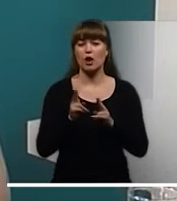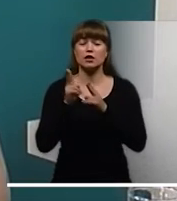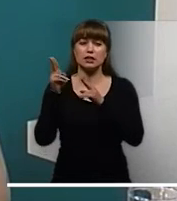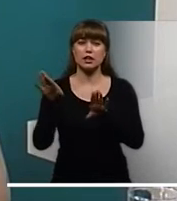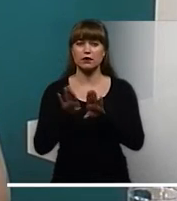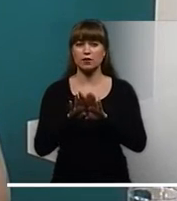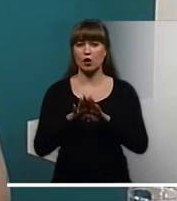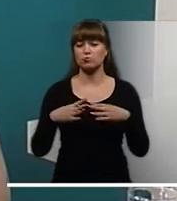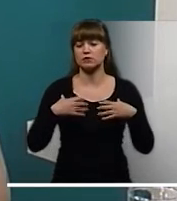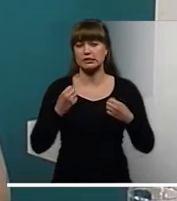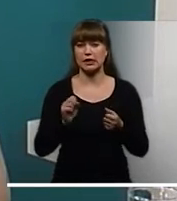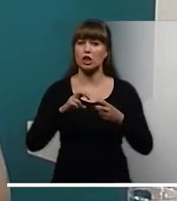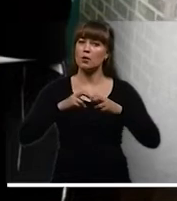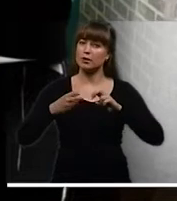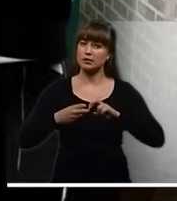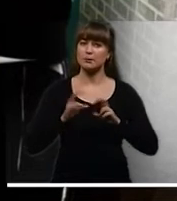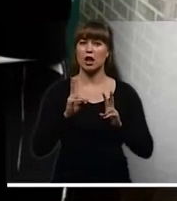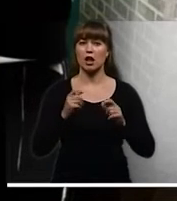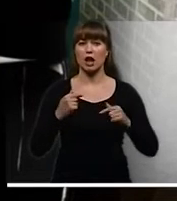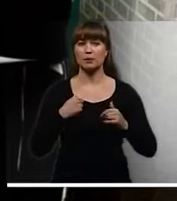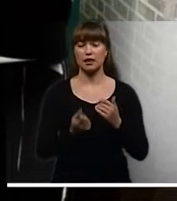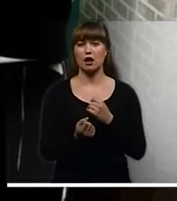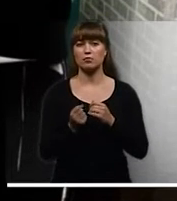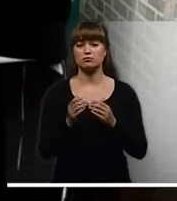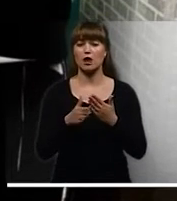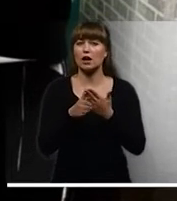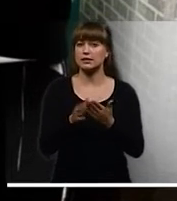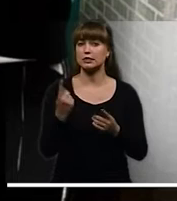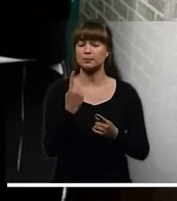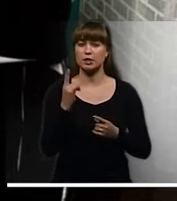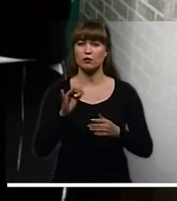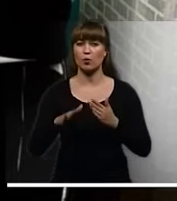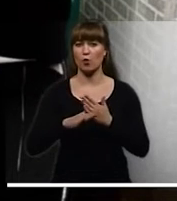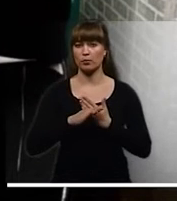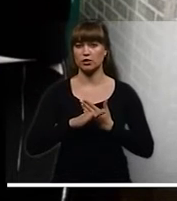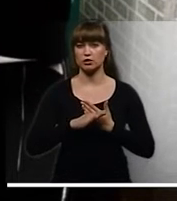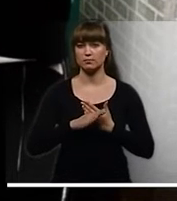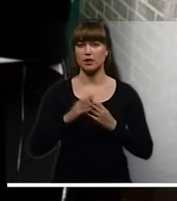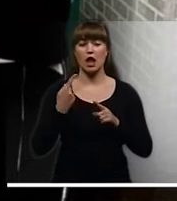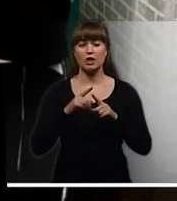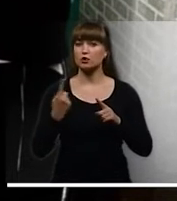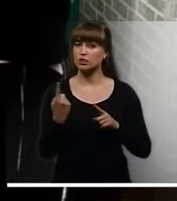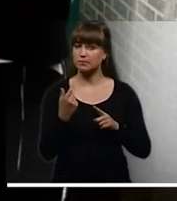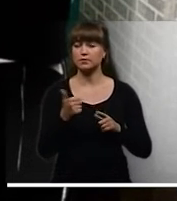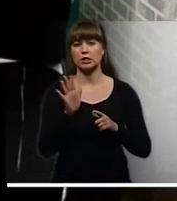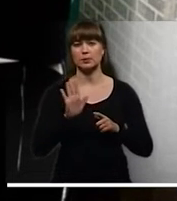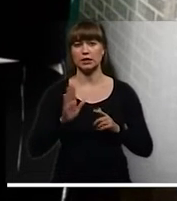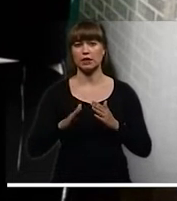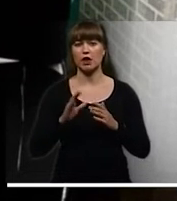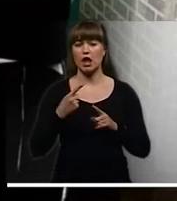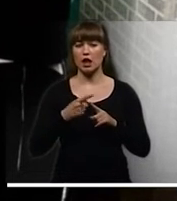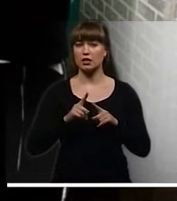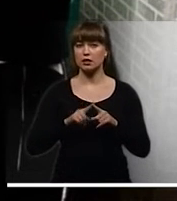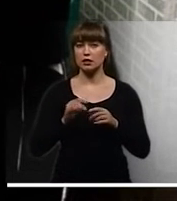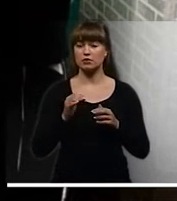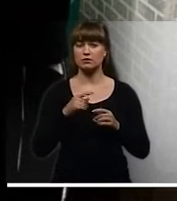таком состоянии проблематично. Как мне оказать первую помощь? Ну, это уже не первая. Спасибо, да.